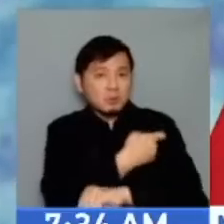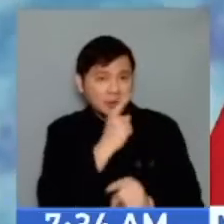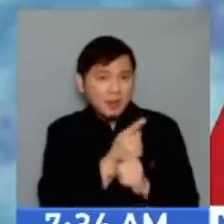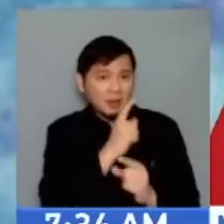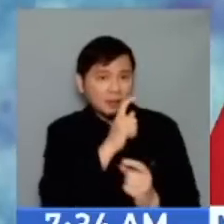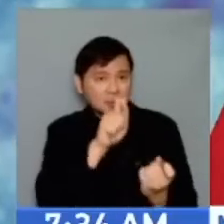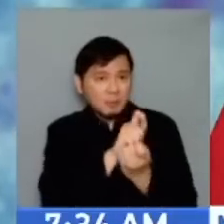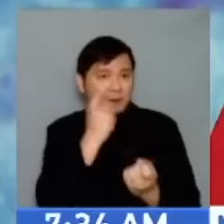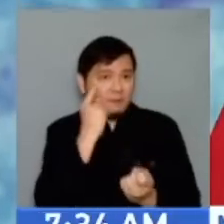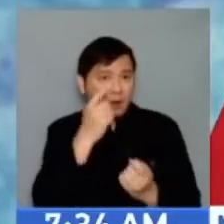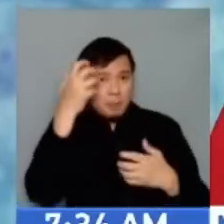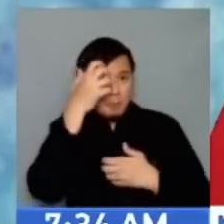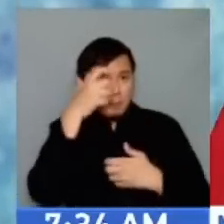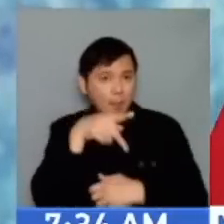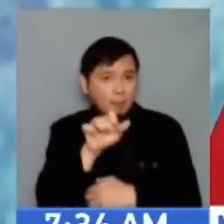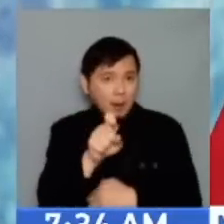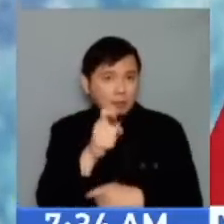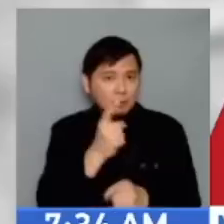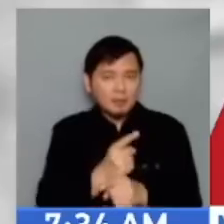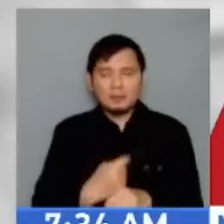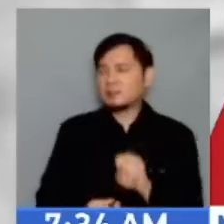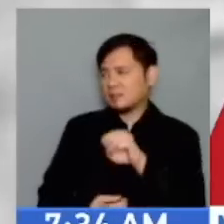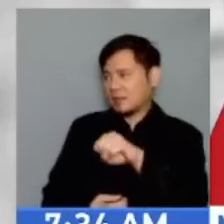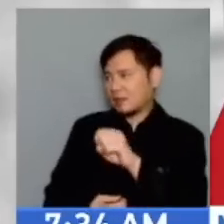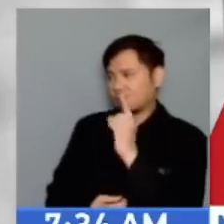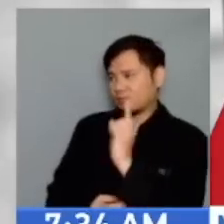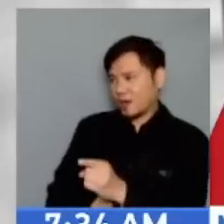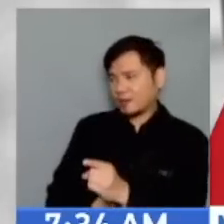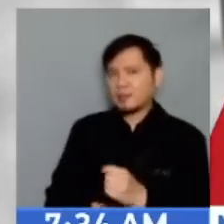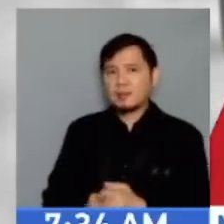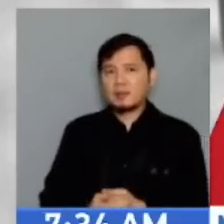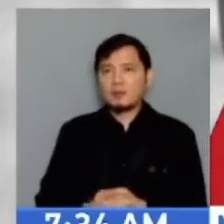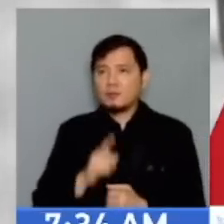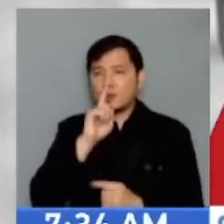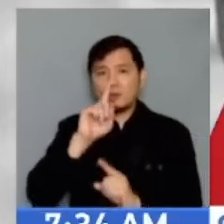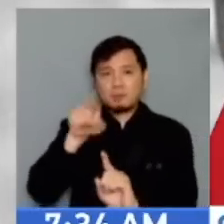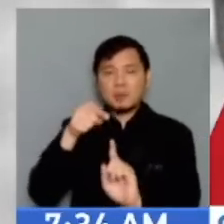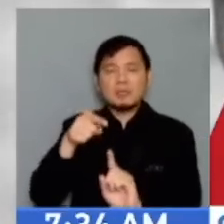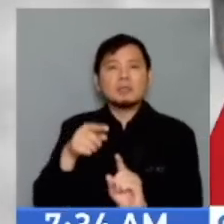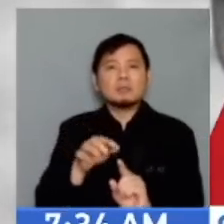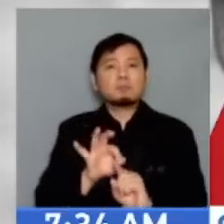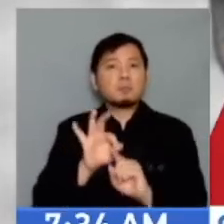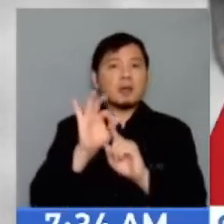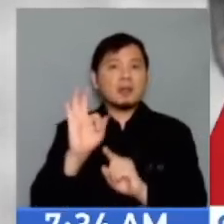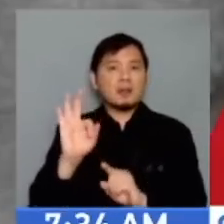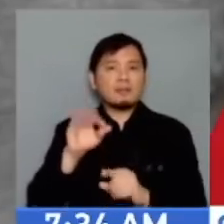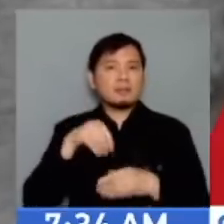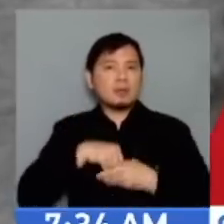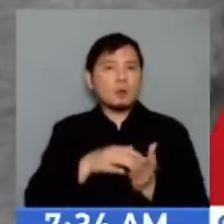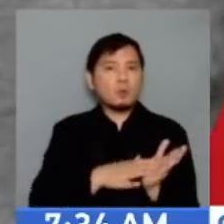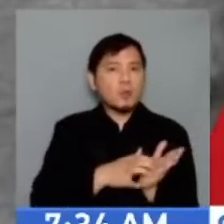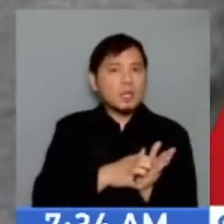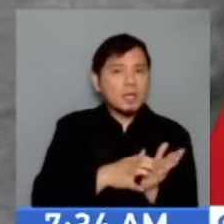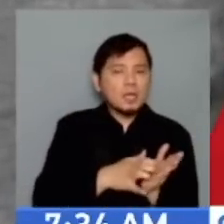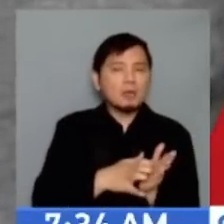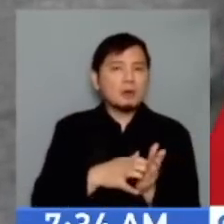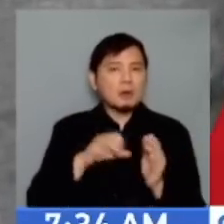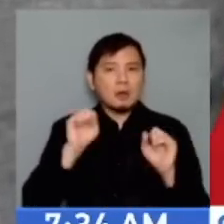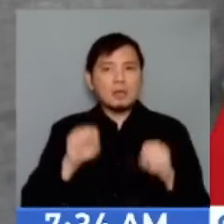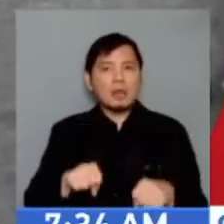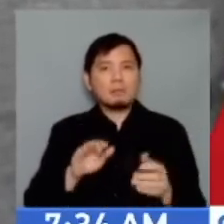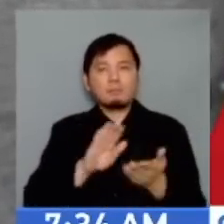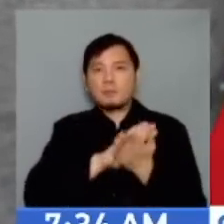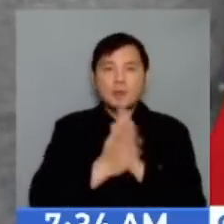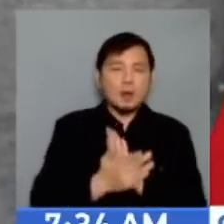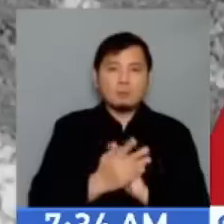virus, live yun eh. Mm-hmm. So, lalo na sa mga immunocompromised, pwedeng mag maging full-blown cowpox yun. And so that's also